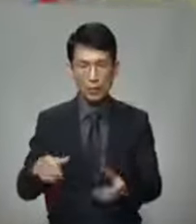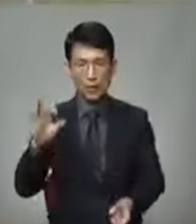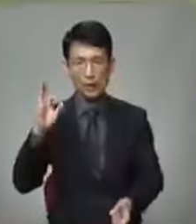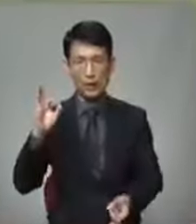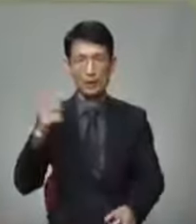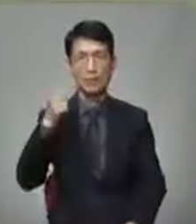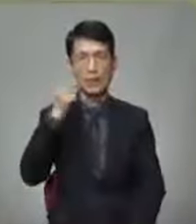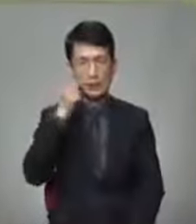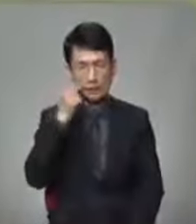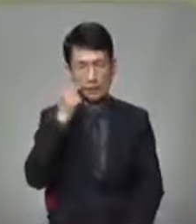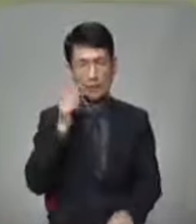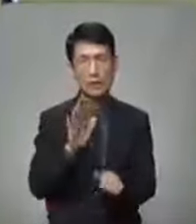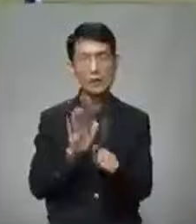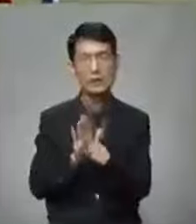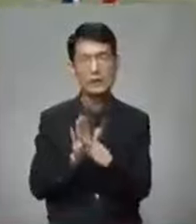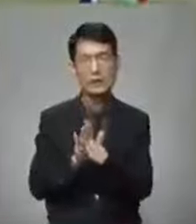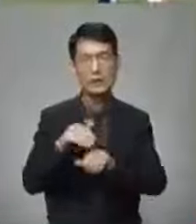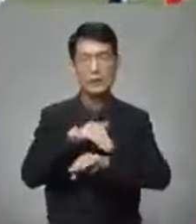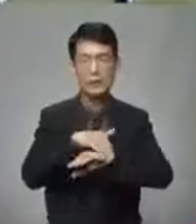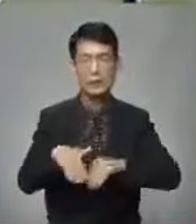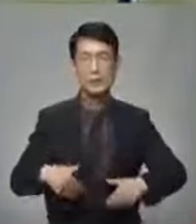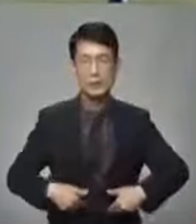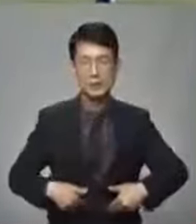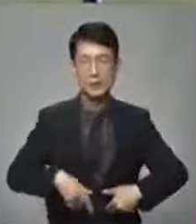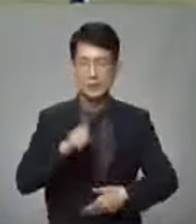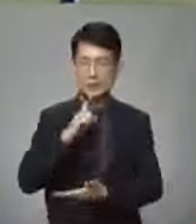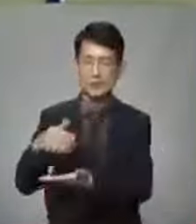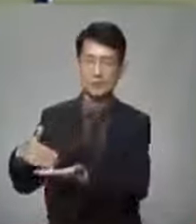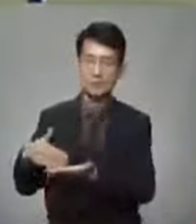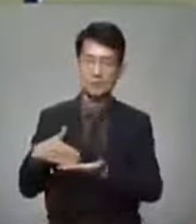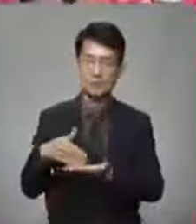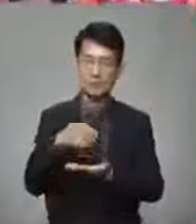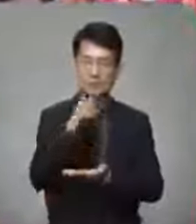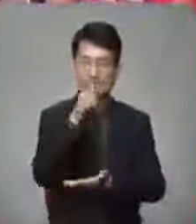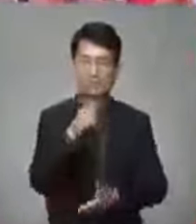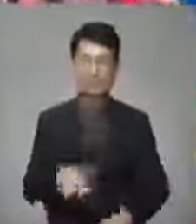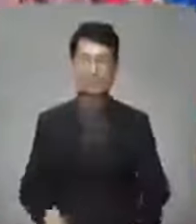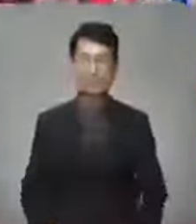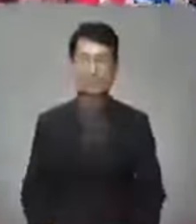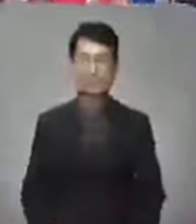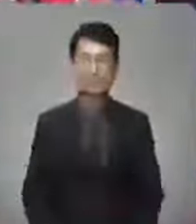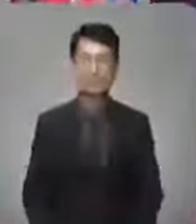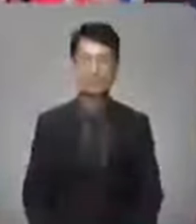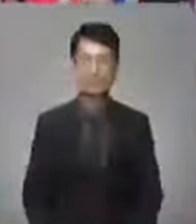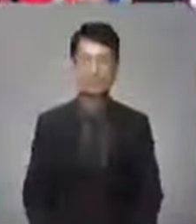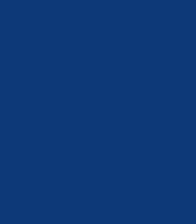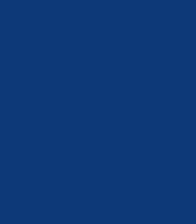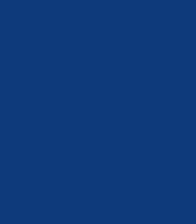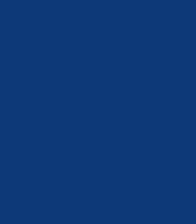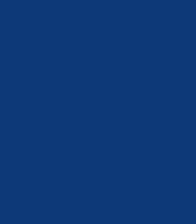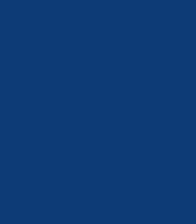뒷짐을 지고 있기는 어려워졌다는 분석도 나오고 있습니다. KBS 뉴스 조윤주입니다.